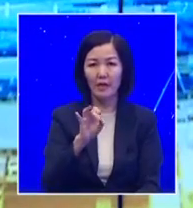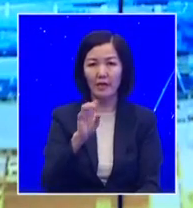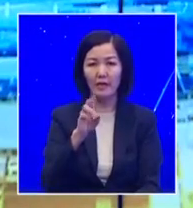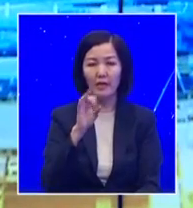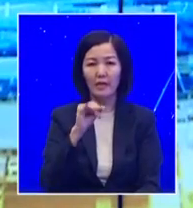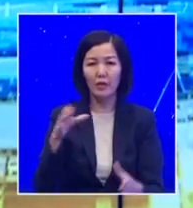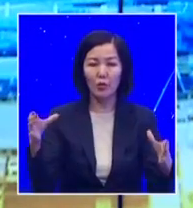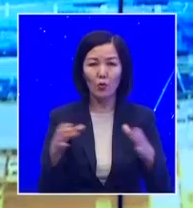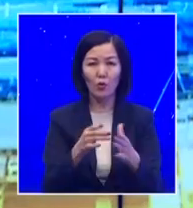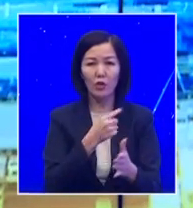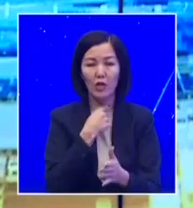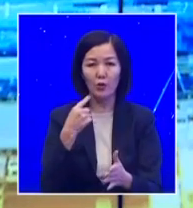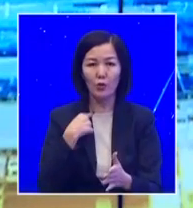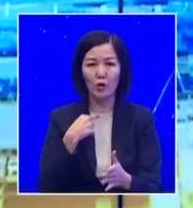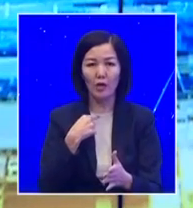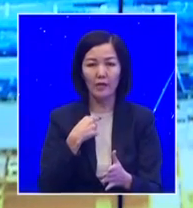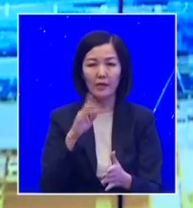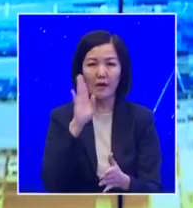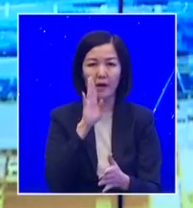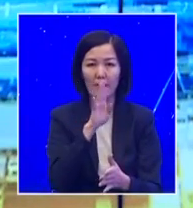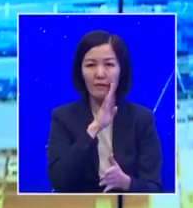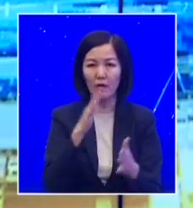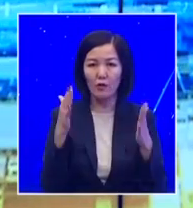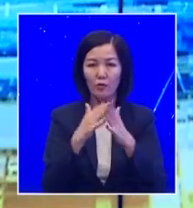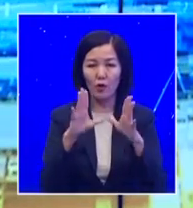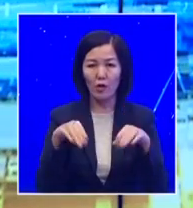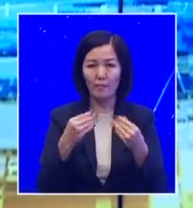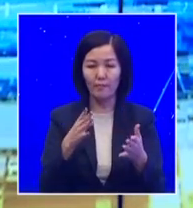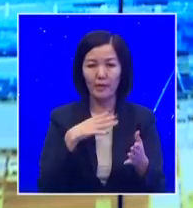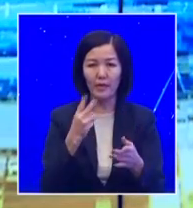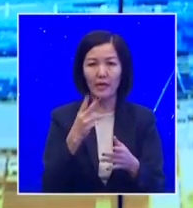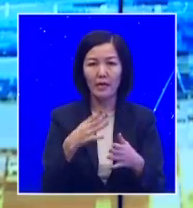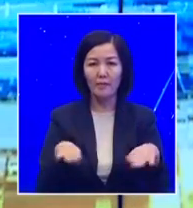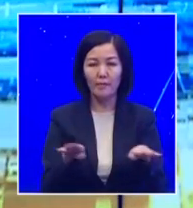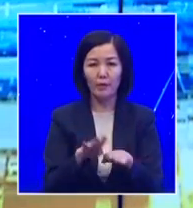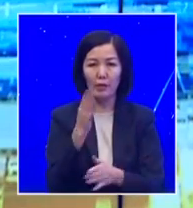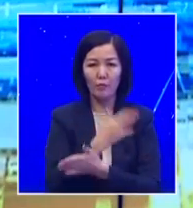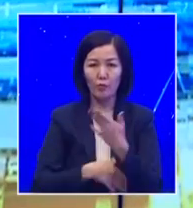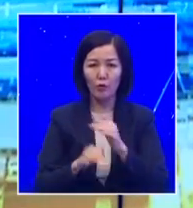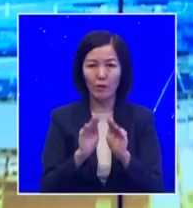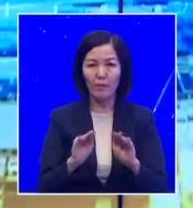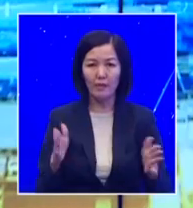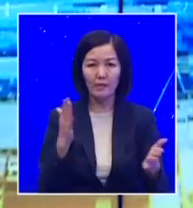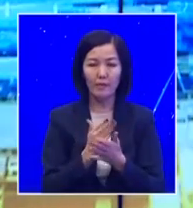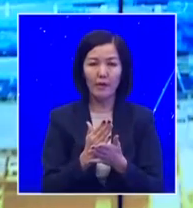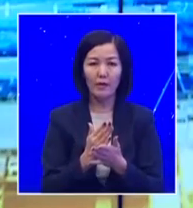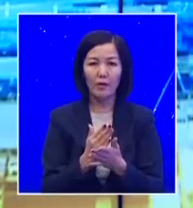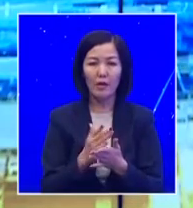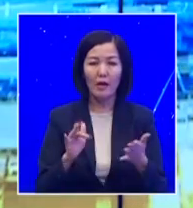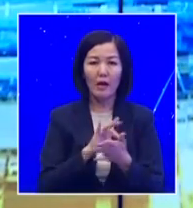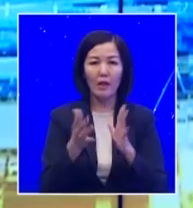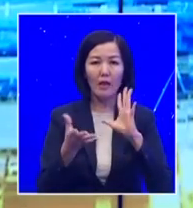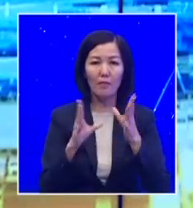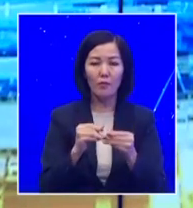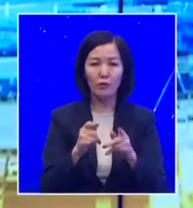Жоққа жәрдем сауаптыз. Қарекет қора талдықорғандық мұқта жанаға үй алып берді. Ол екі бірдей мүгедек бала өсіріп отыр. Бұл биыл қала